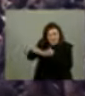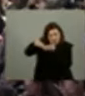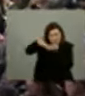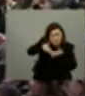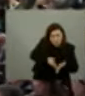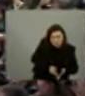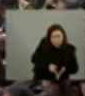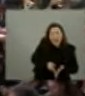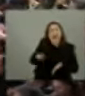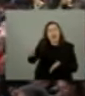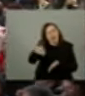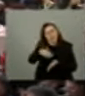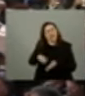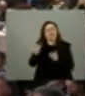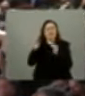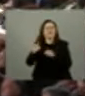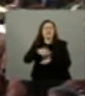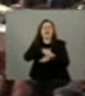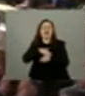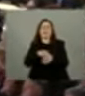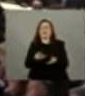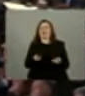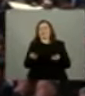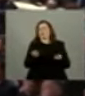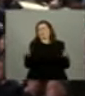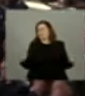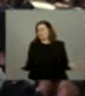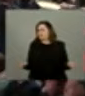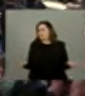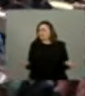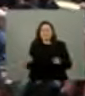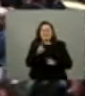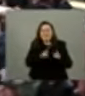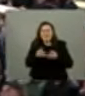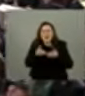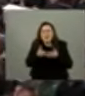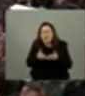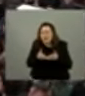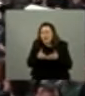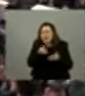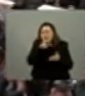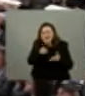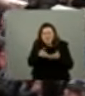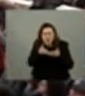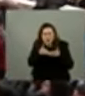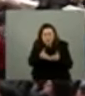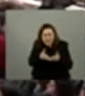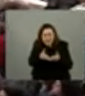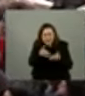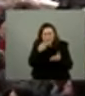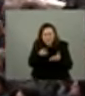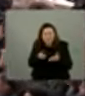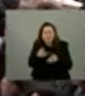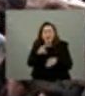κρίσεις, οι προηγούμενοι πρόεδροι που έχουν ενδεχομένως διατελέσει και πρωθυπουργοί δήλωναν εγγυητές της ενότητας του κόμματος